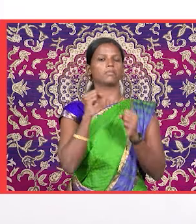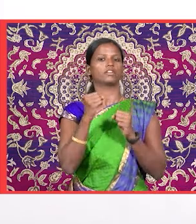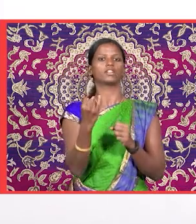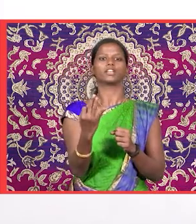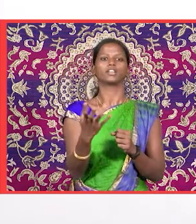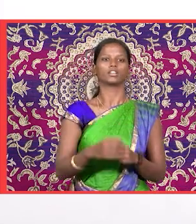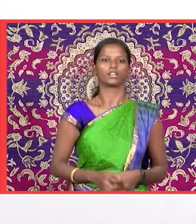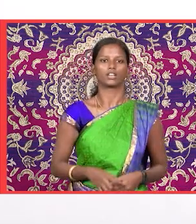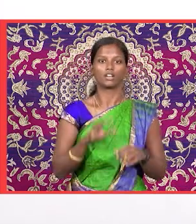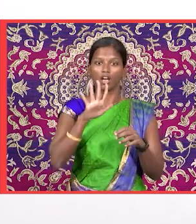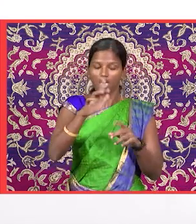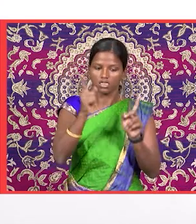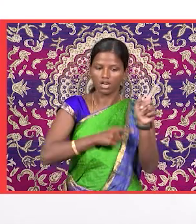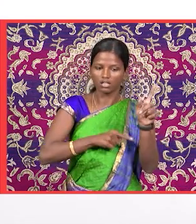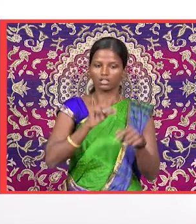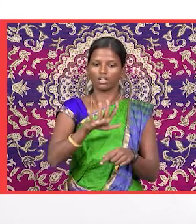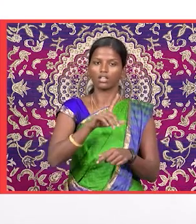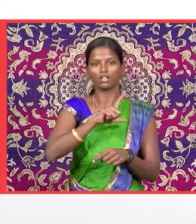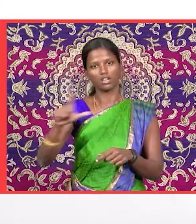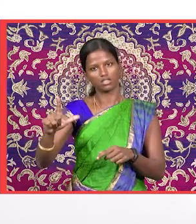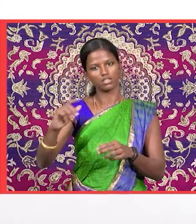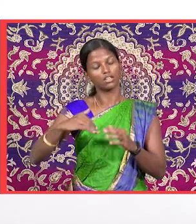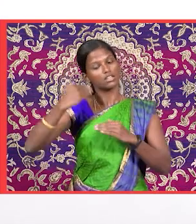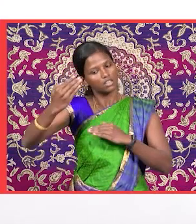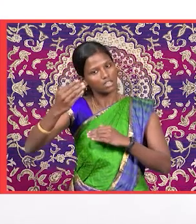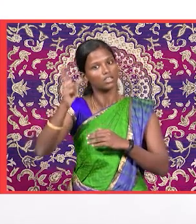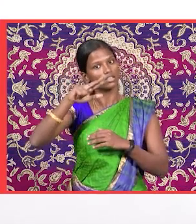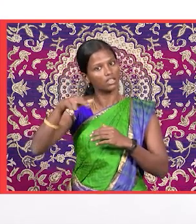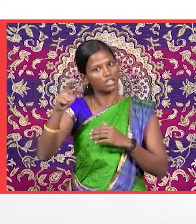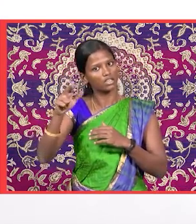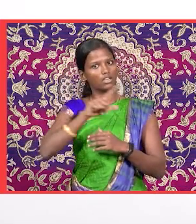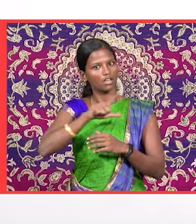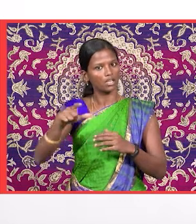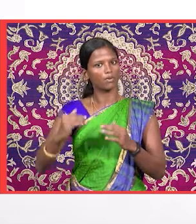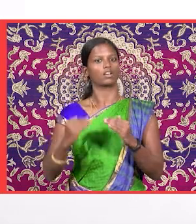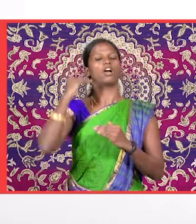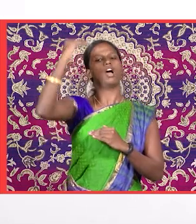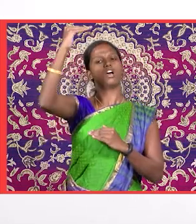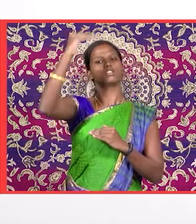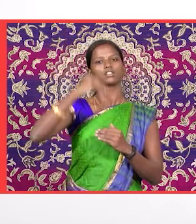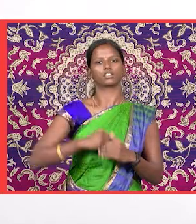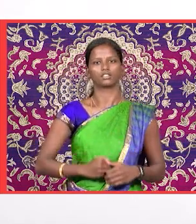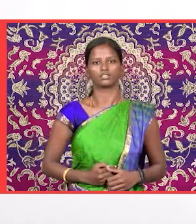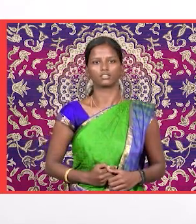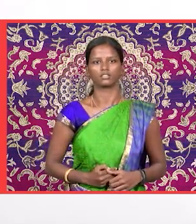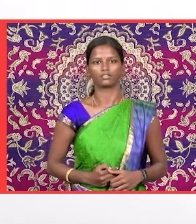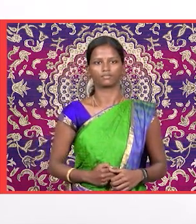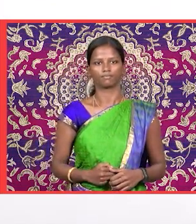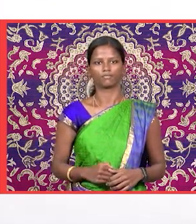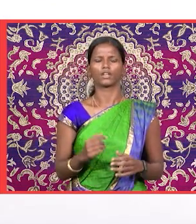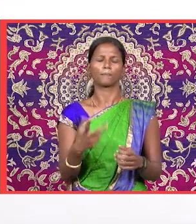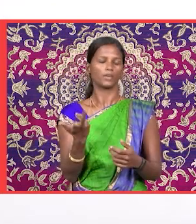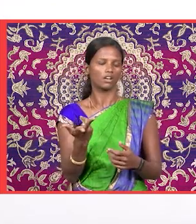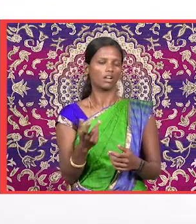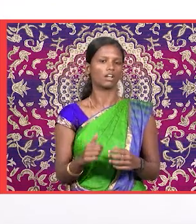எண்ணிக்கை 5 ஆண்டுகளில் 500,000 to 800,000 அதிகரித்தது